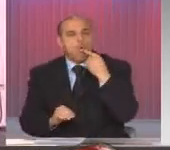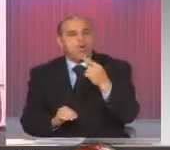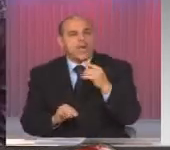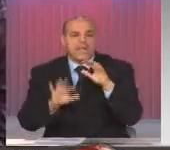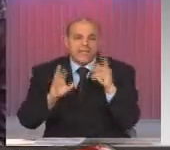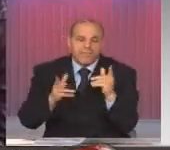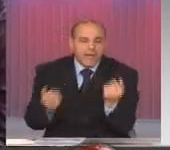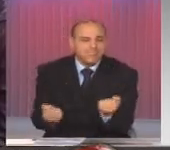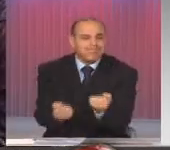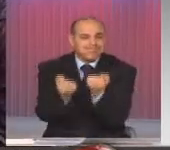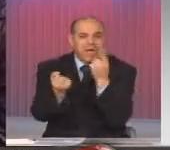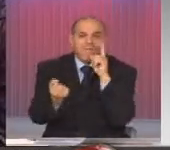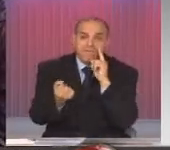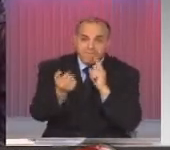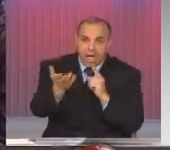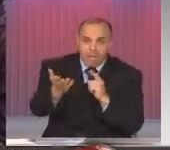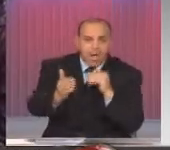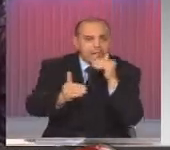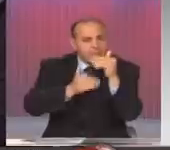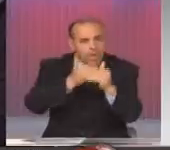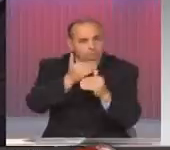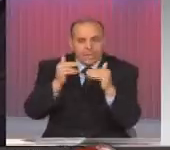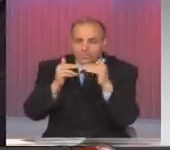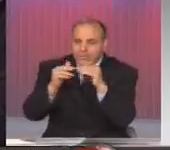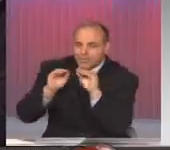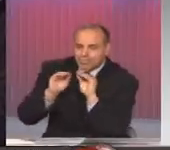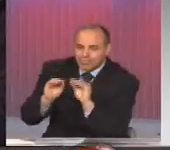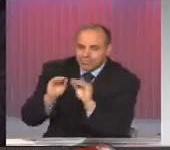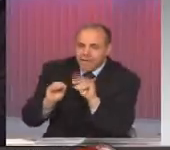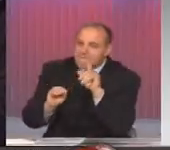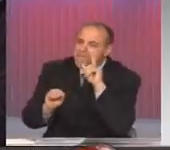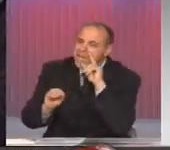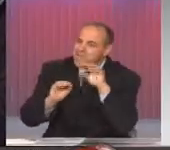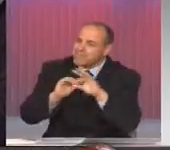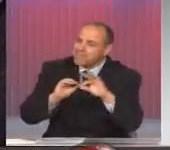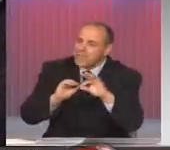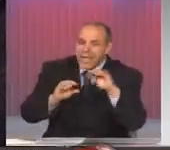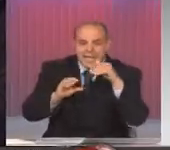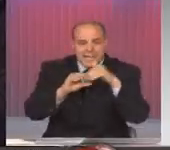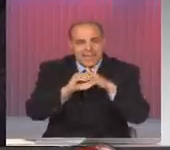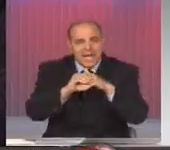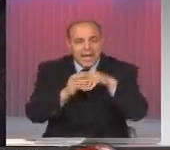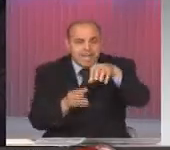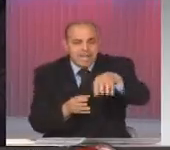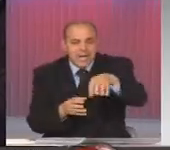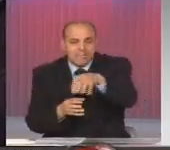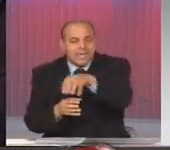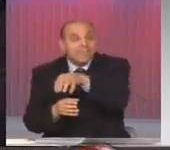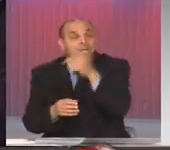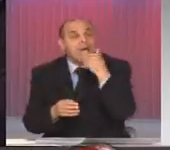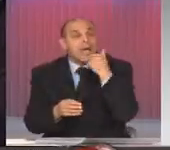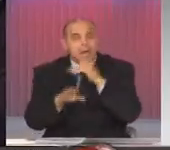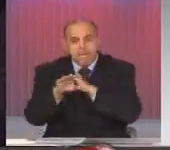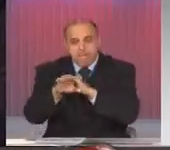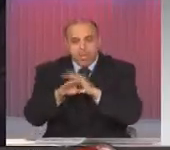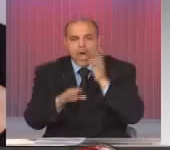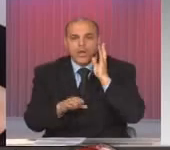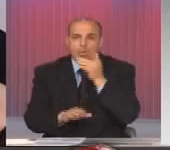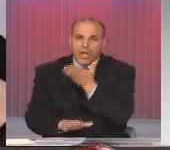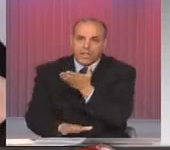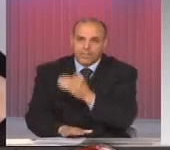وكيفية النهوض بها وتطوير مستوى التكوين الموجه للفتاة الريفية داخل هذه المراكز من أبرز محاور هذه